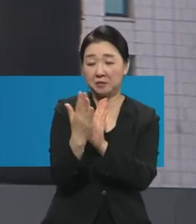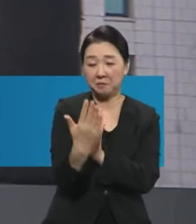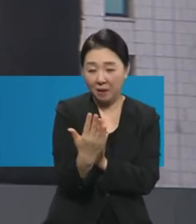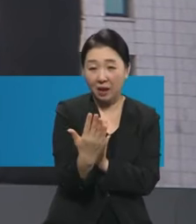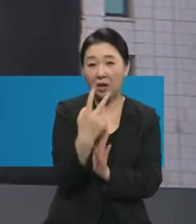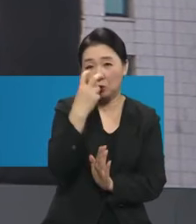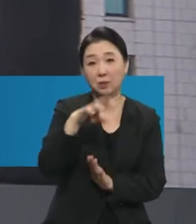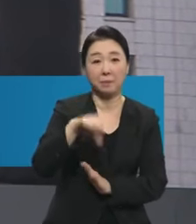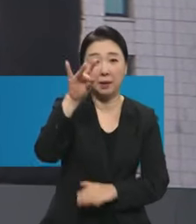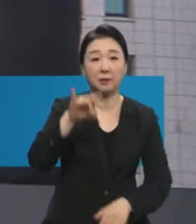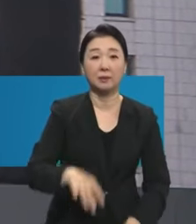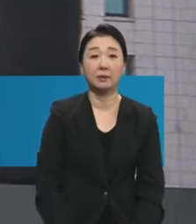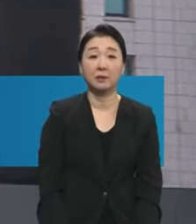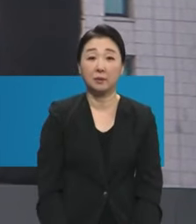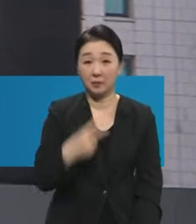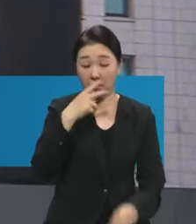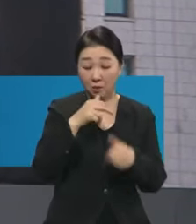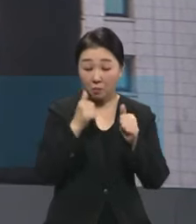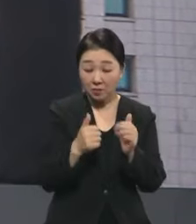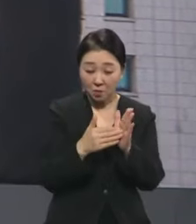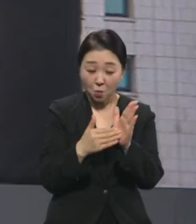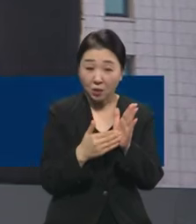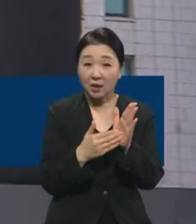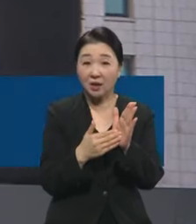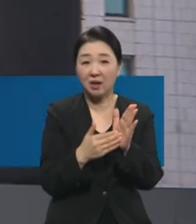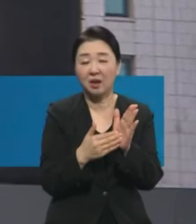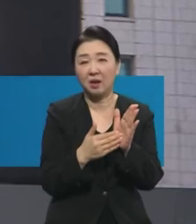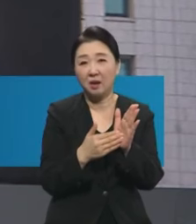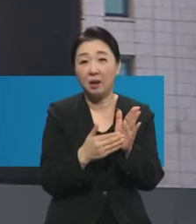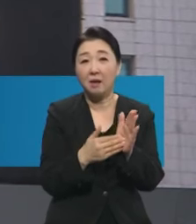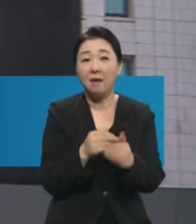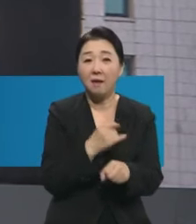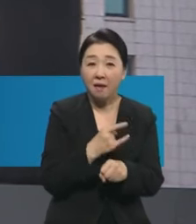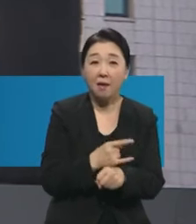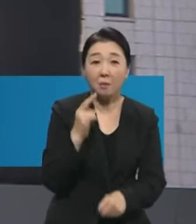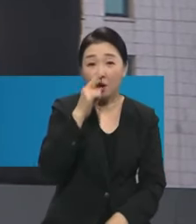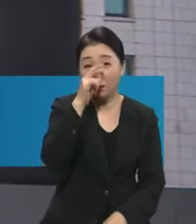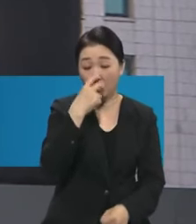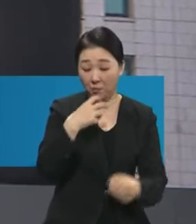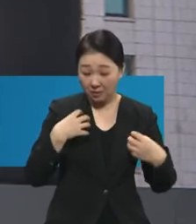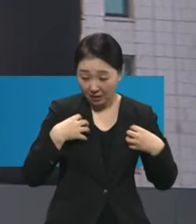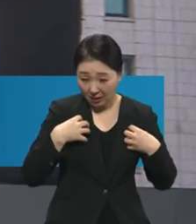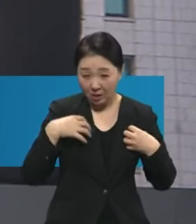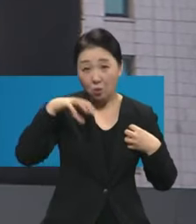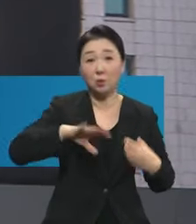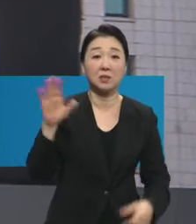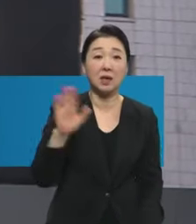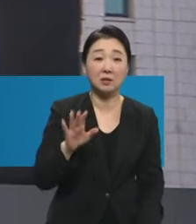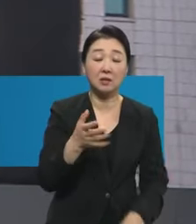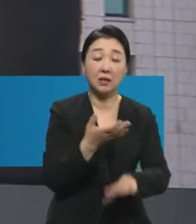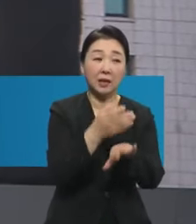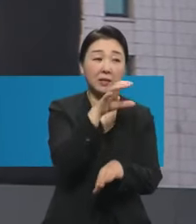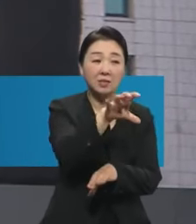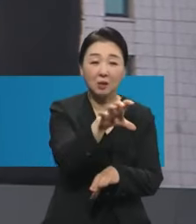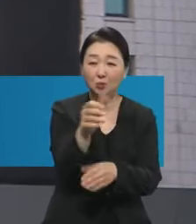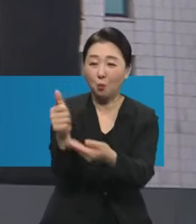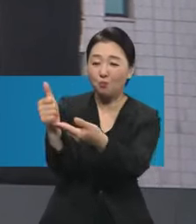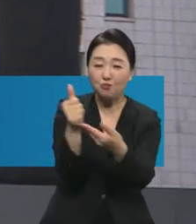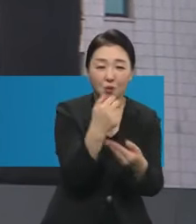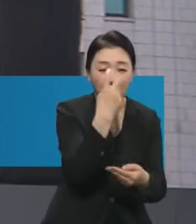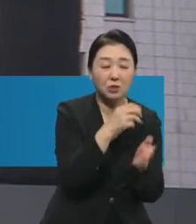건 처음입니다. 하지만 검찰이 비공개로 그것도 검찰청사가 아닌 제3의 장소에서 조사한 걸 놓고